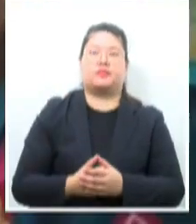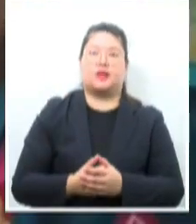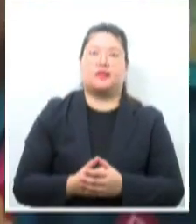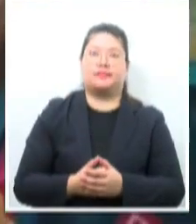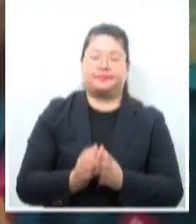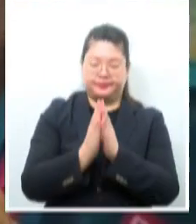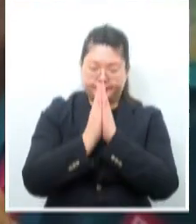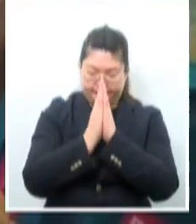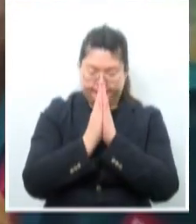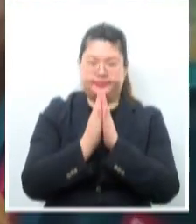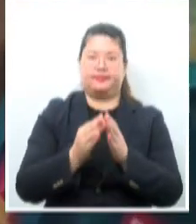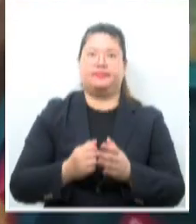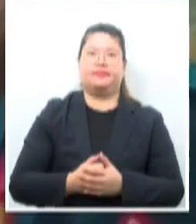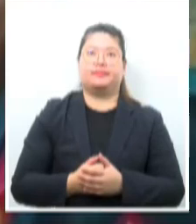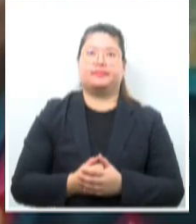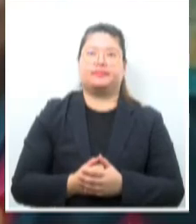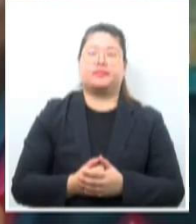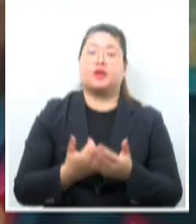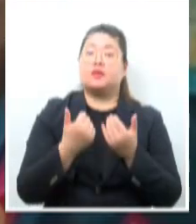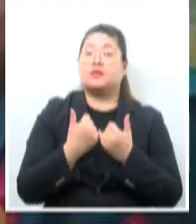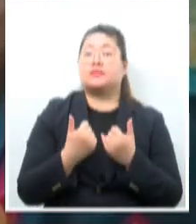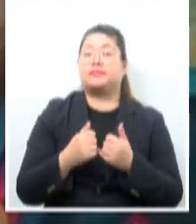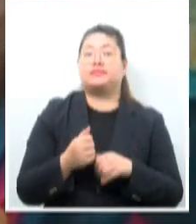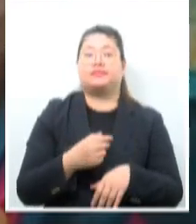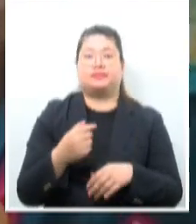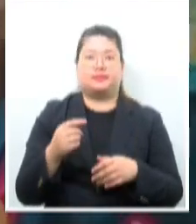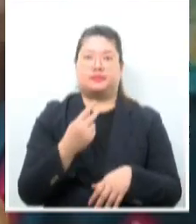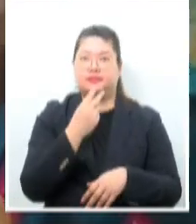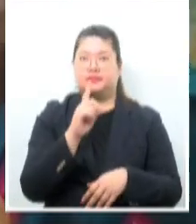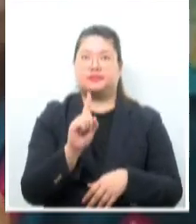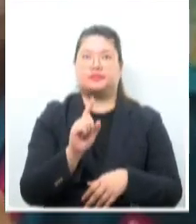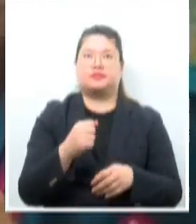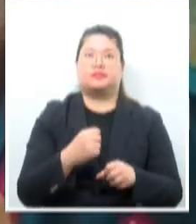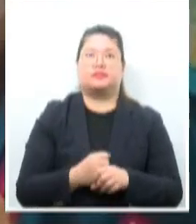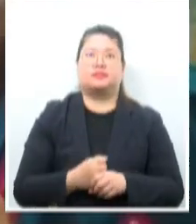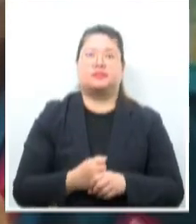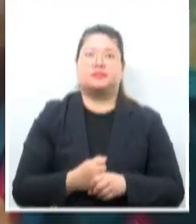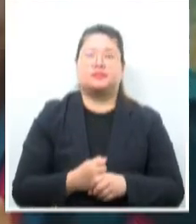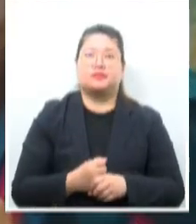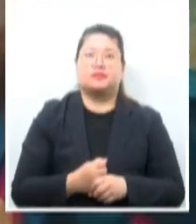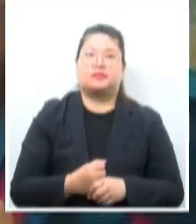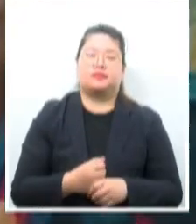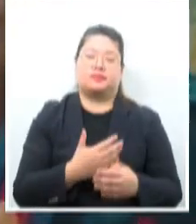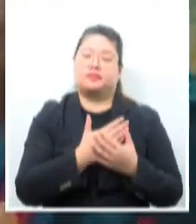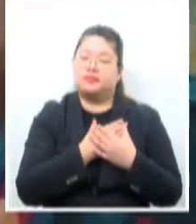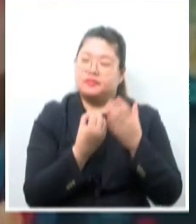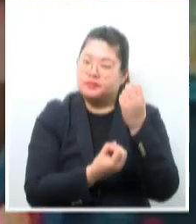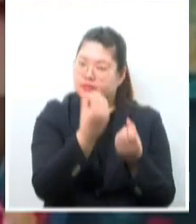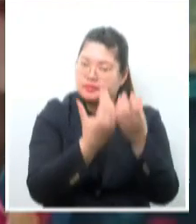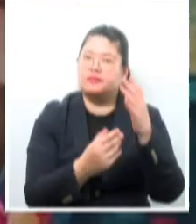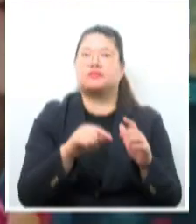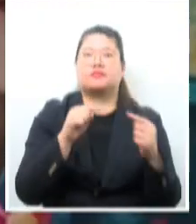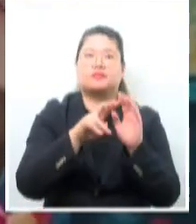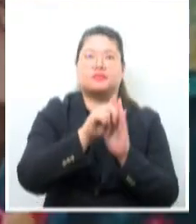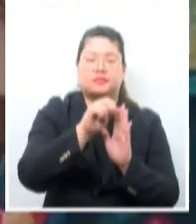สวัสดีค่ะท่านผู้ฟังทุกท่านขอต้อนรับเข้าสู่รายการถวายงานผ่านภาษารักป่าน่านเรดิโ